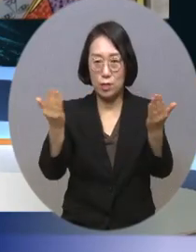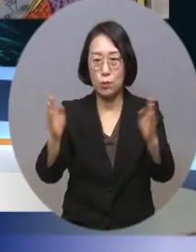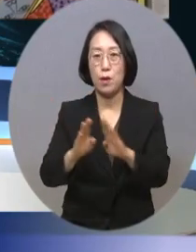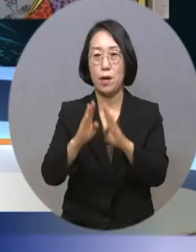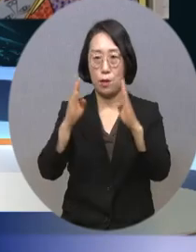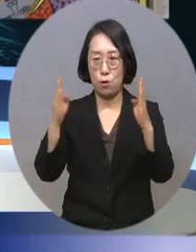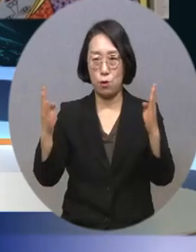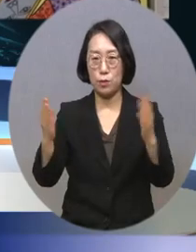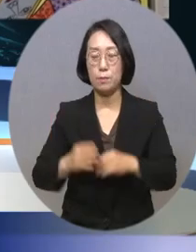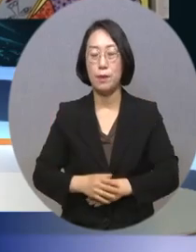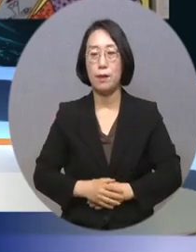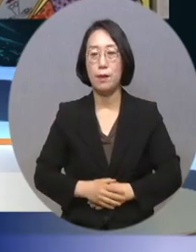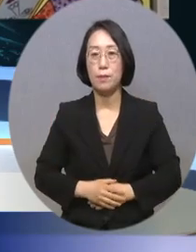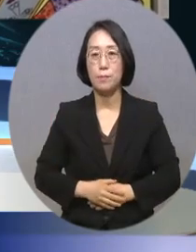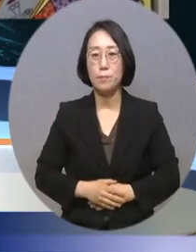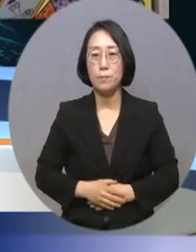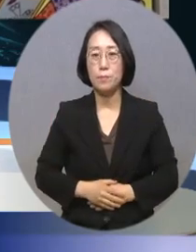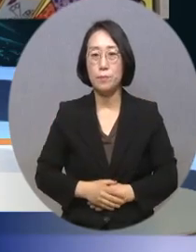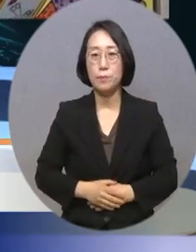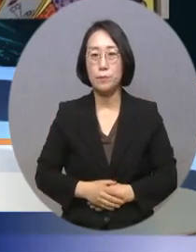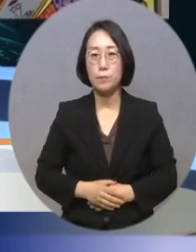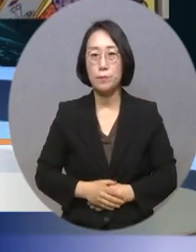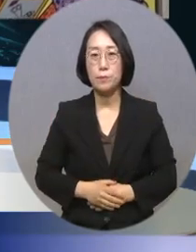열렸습니다. 보도에 정우선 기자입니다.